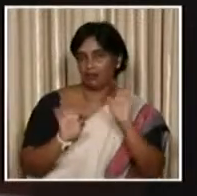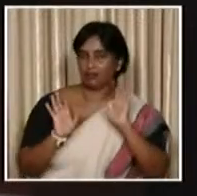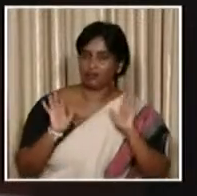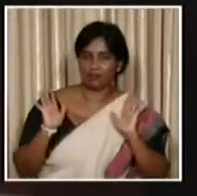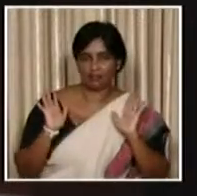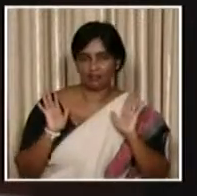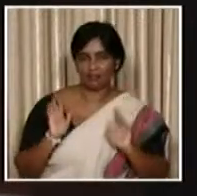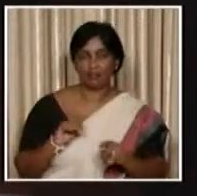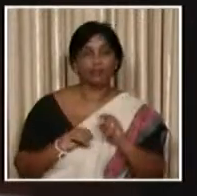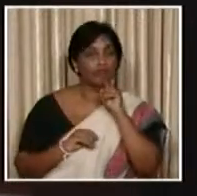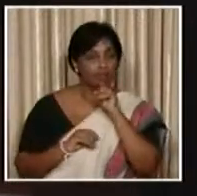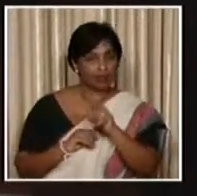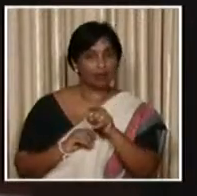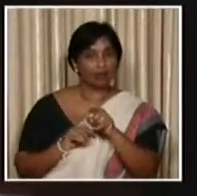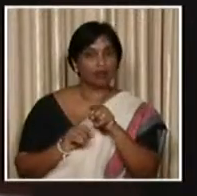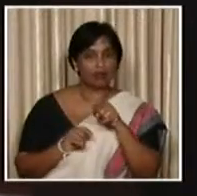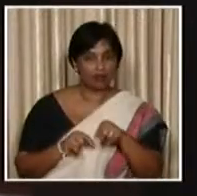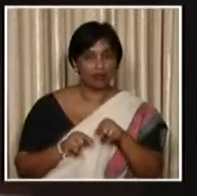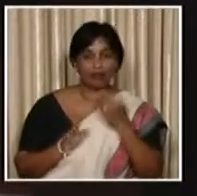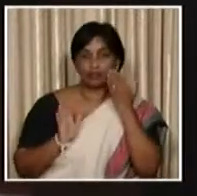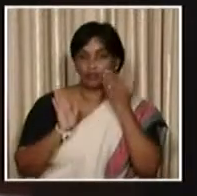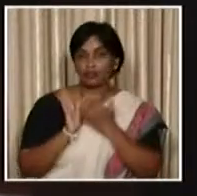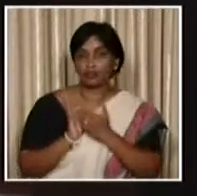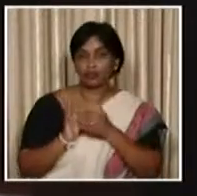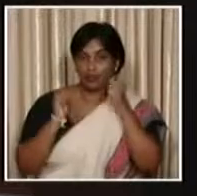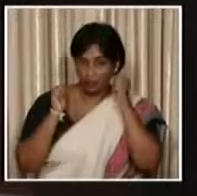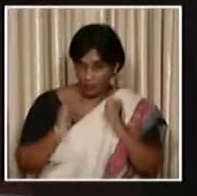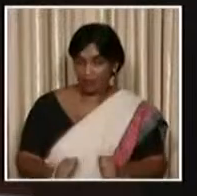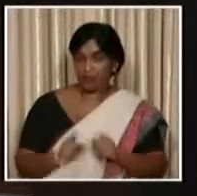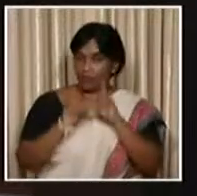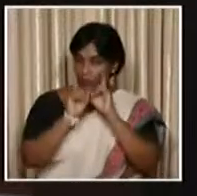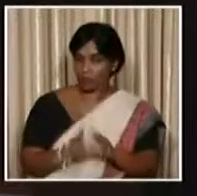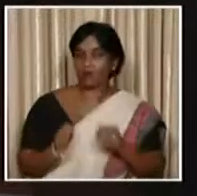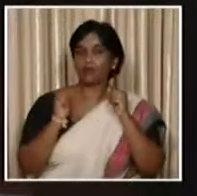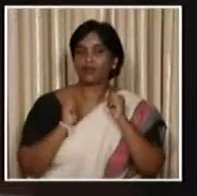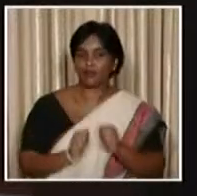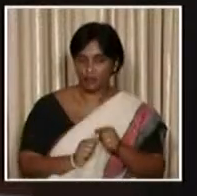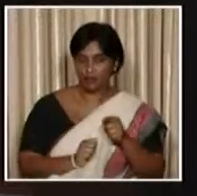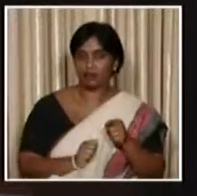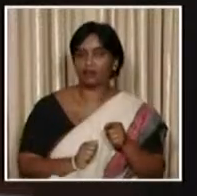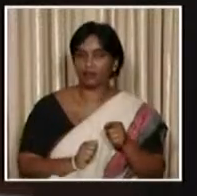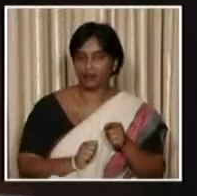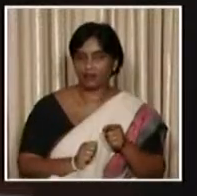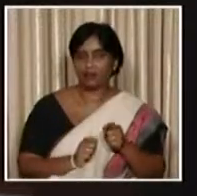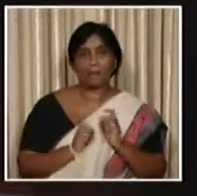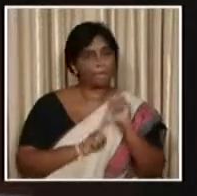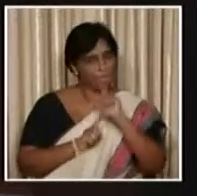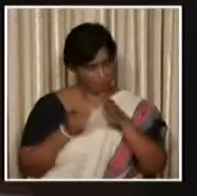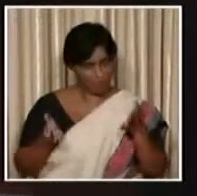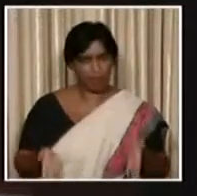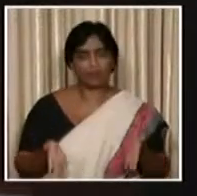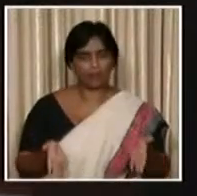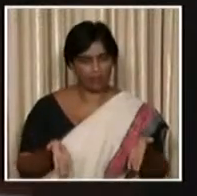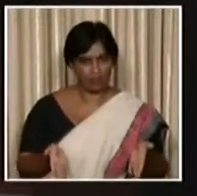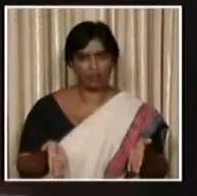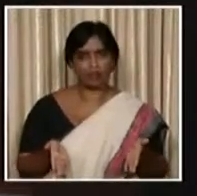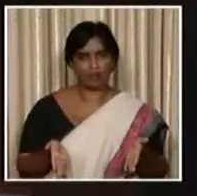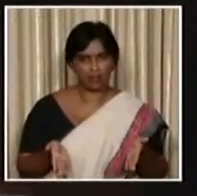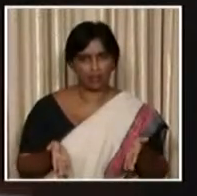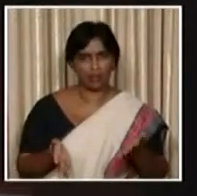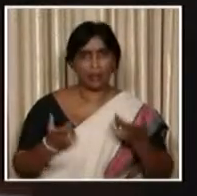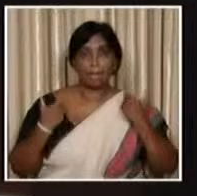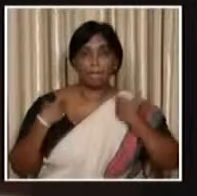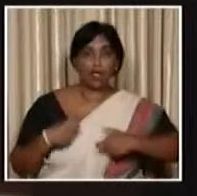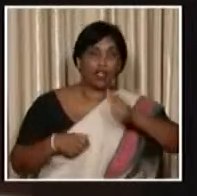නැහැ ඔබතුමාගේ තියෙනවා මෙතන දර්ශනයක් හරියට ඔය පුටුවේම වාඩි වෙලා මේ පාර්ලිමේන්තුවේ